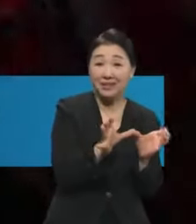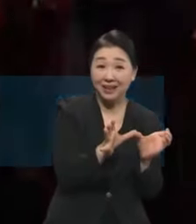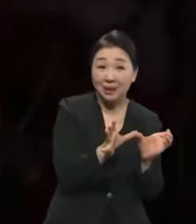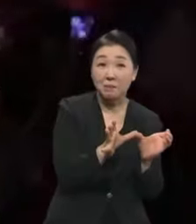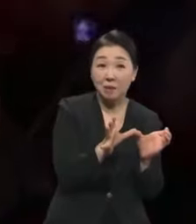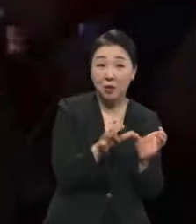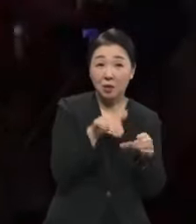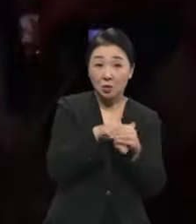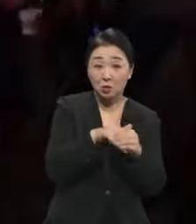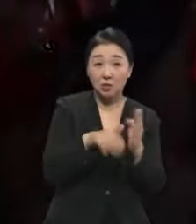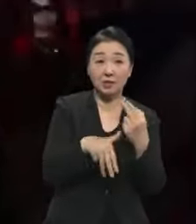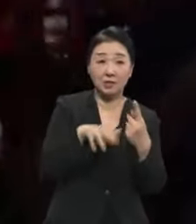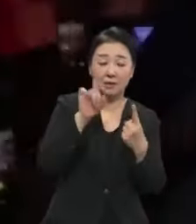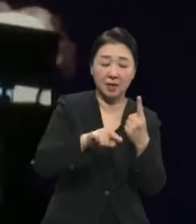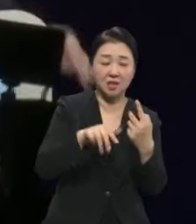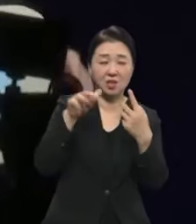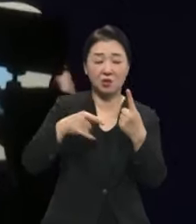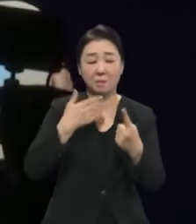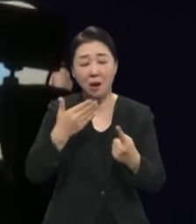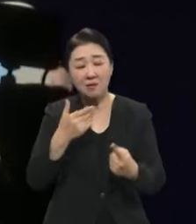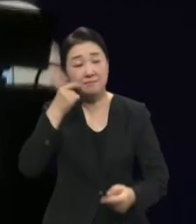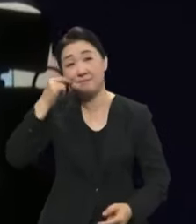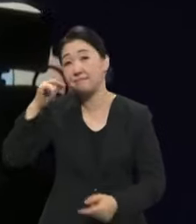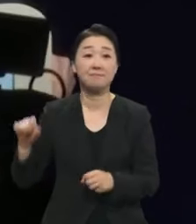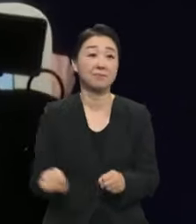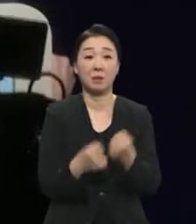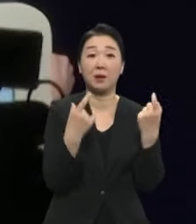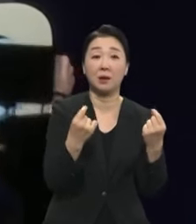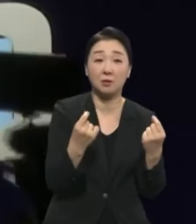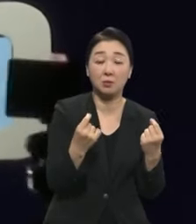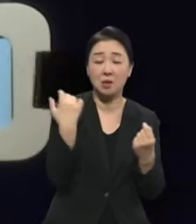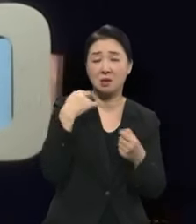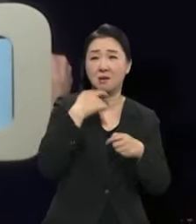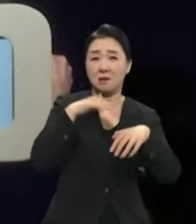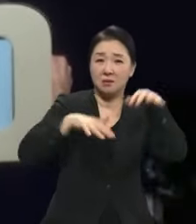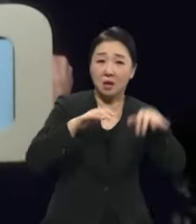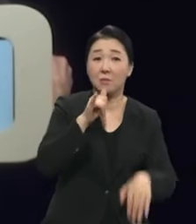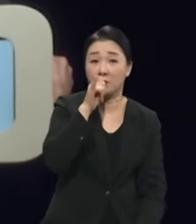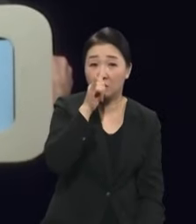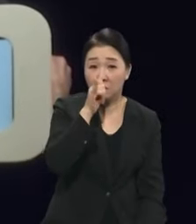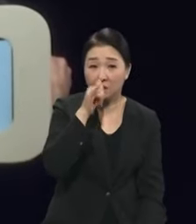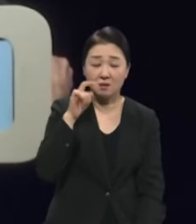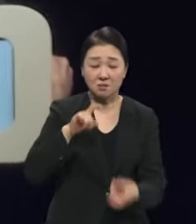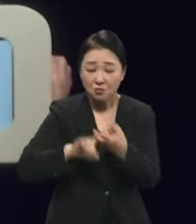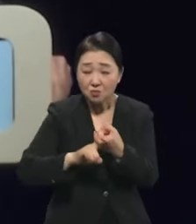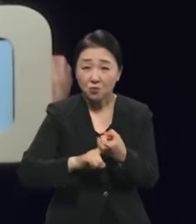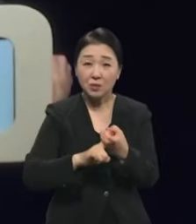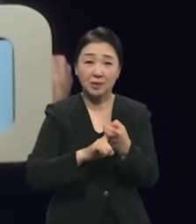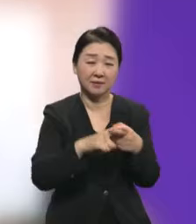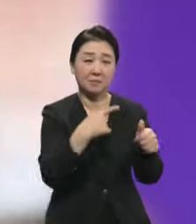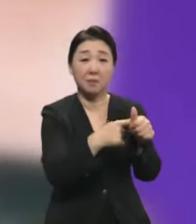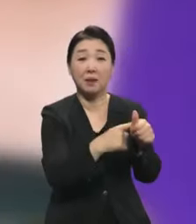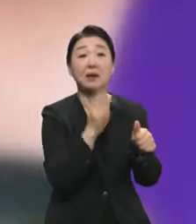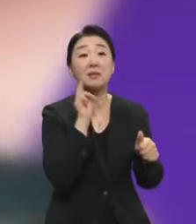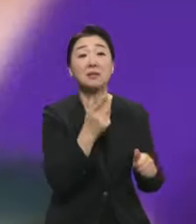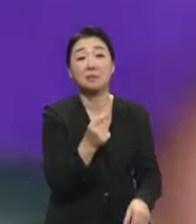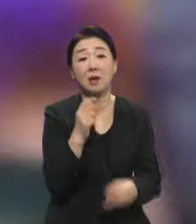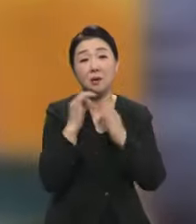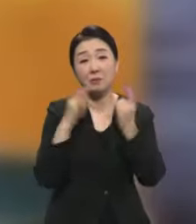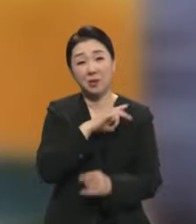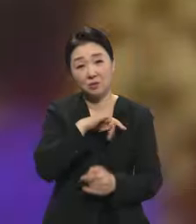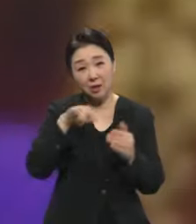1차 투표에서 1위를 차지하며 돌풍을 일으켰습니다. 인종차별 등을 내세웠던 극우주의 정당이라는 비판이 강해서 프랑스